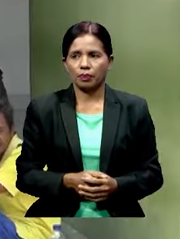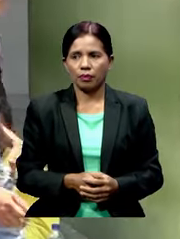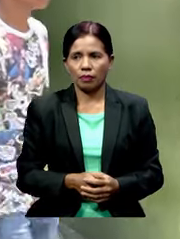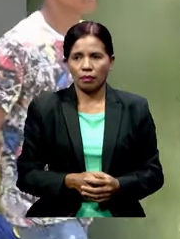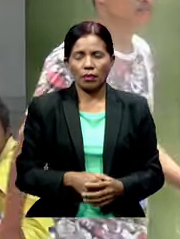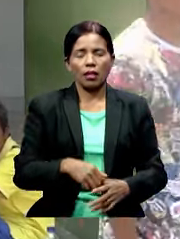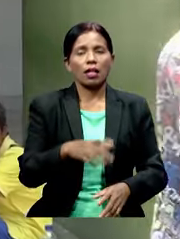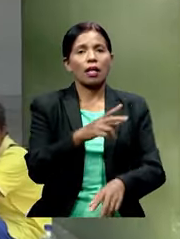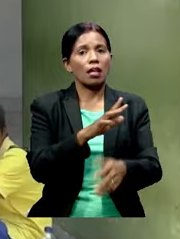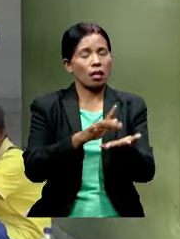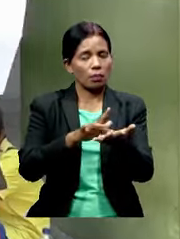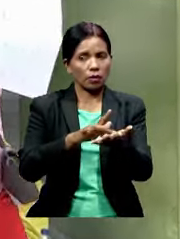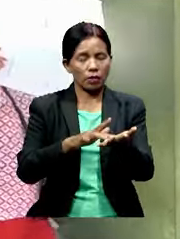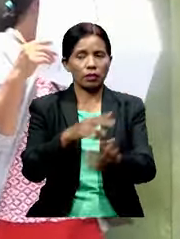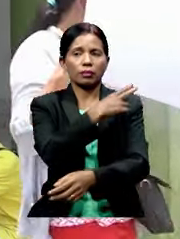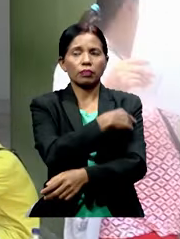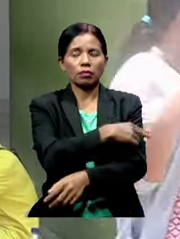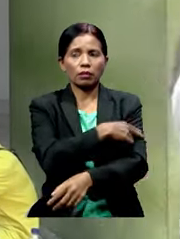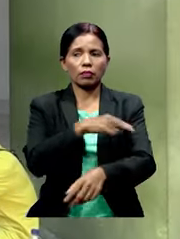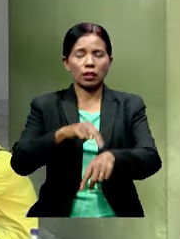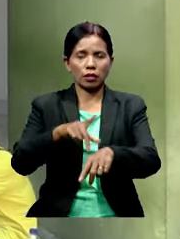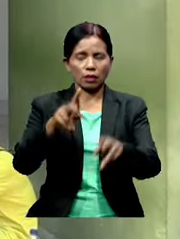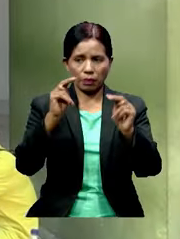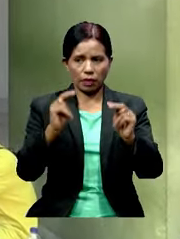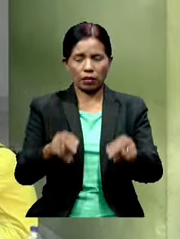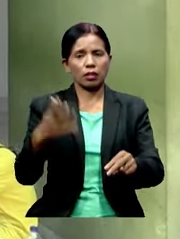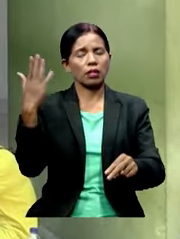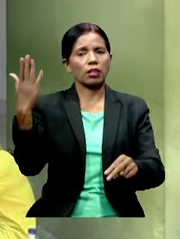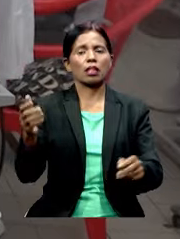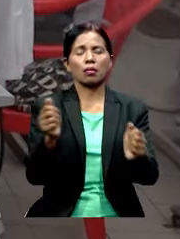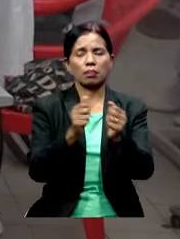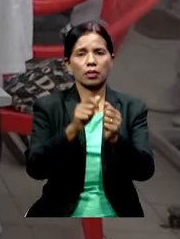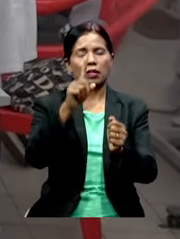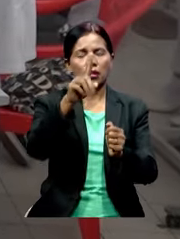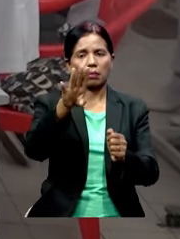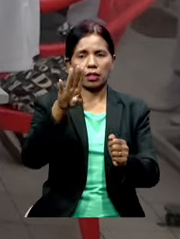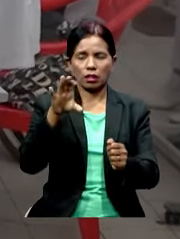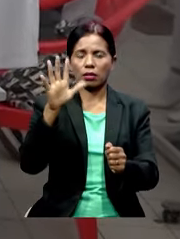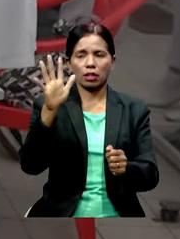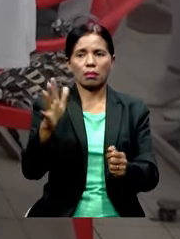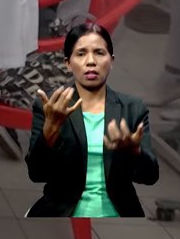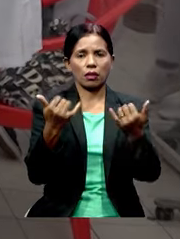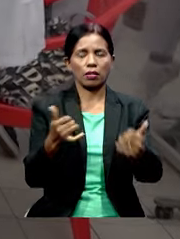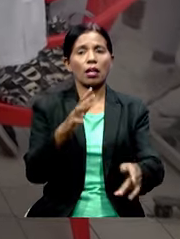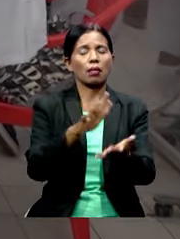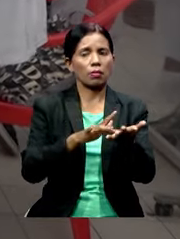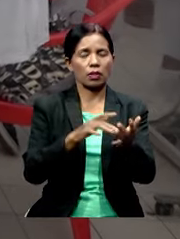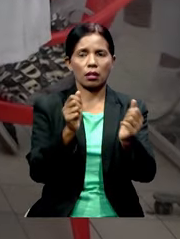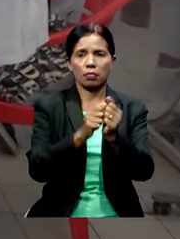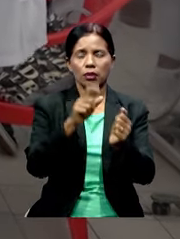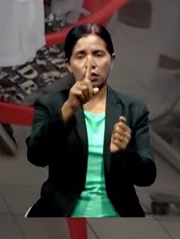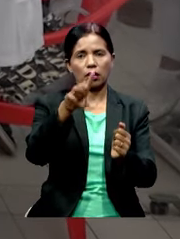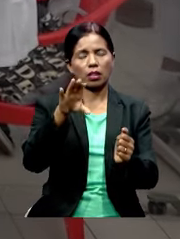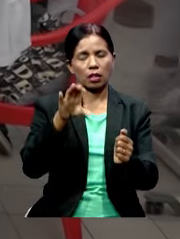Total ai moruk ne bedurant ini Hospital Nasional presis ia item atu 15 mai beda daun ne item atu sida ruan nulu resin